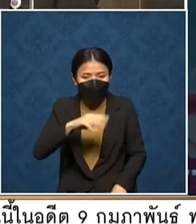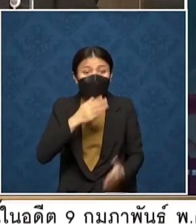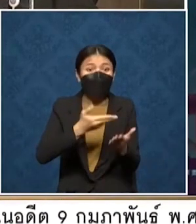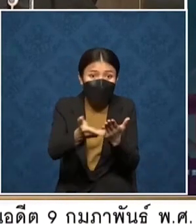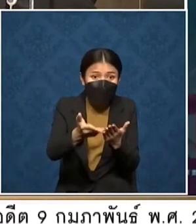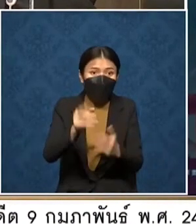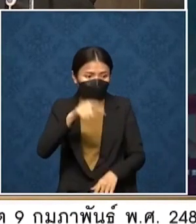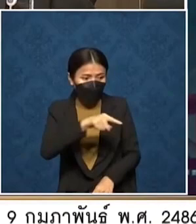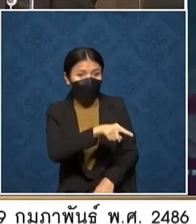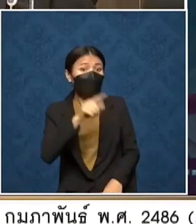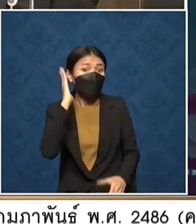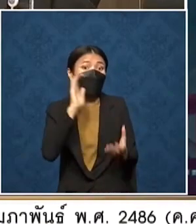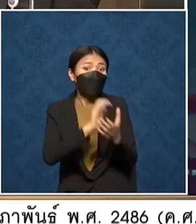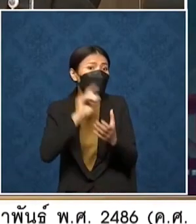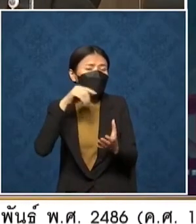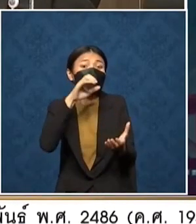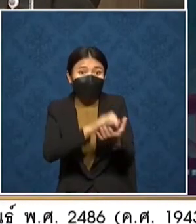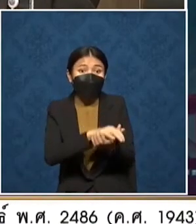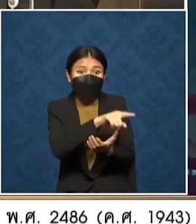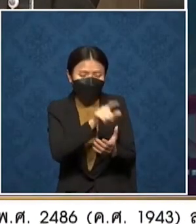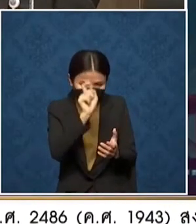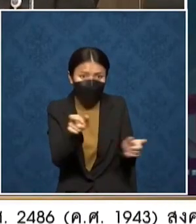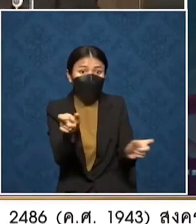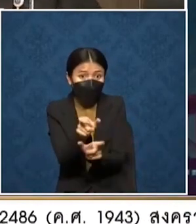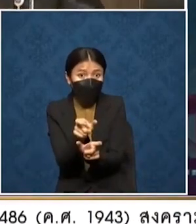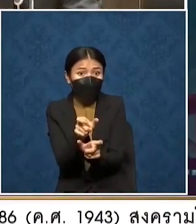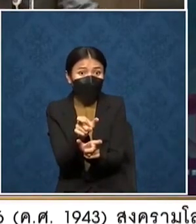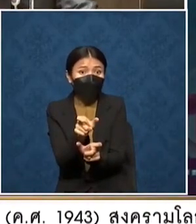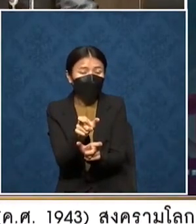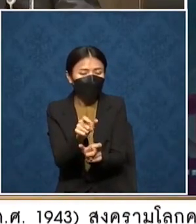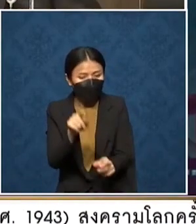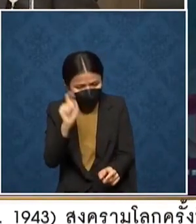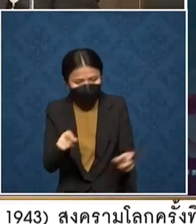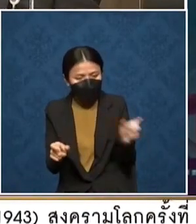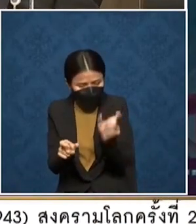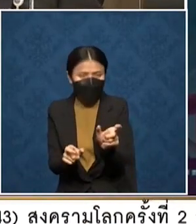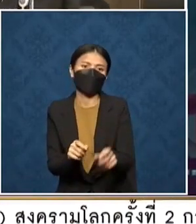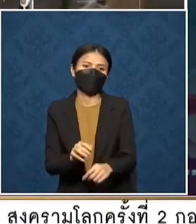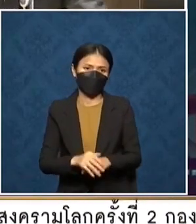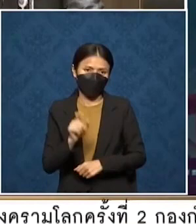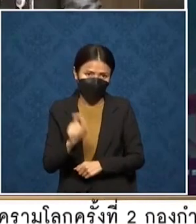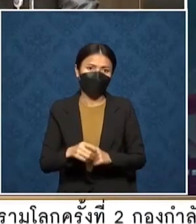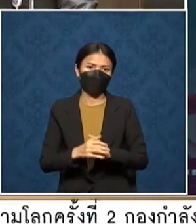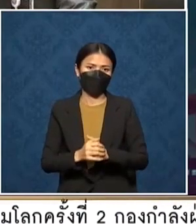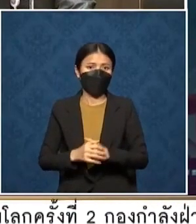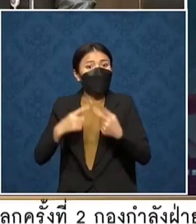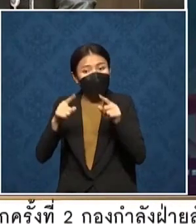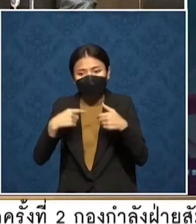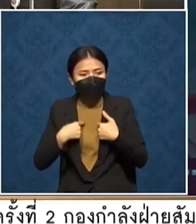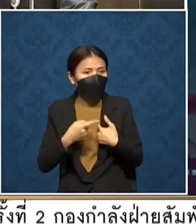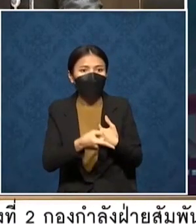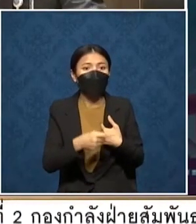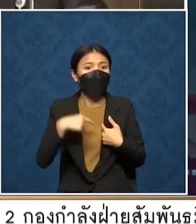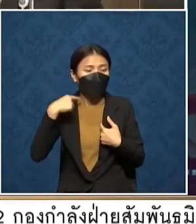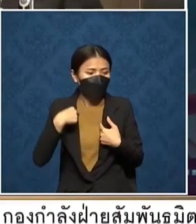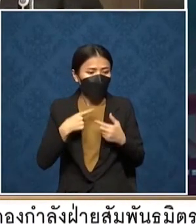ทุกคนต้องสร้างเรตติ้งไม่มีใครฟังใครไม่มีใครฟังใครมันต้องหาเรตติ้งต้องหาแสงให้กับตัวเองถูกไหม ใช่ใ